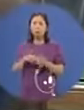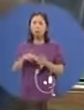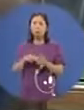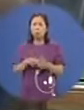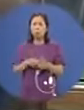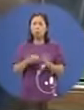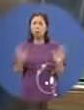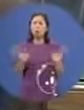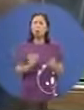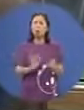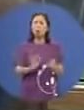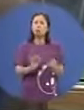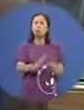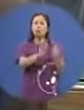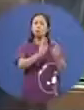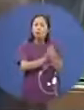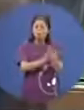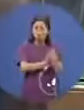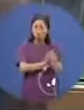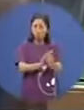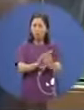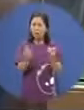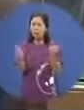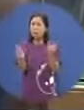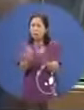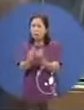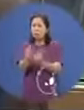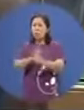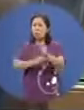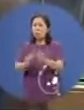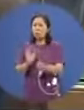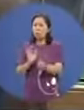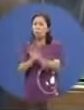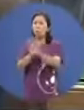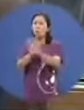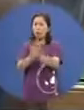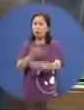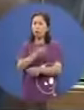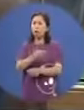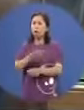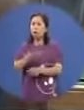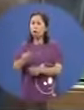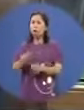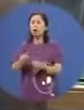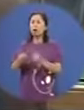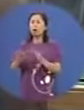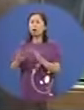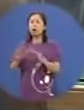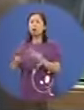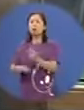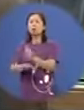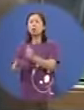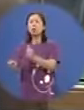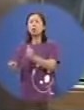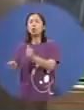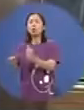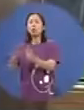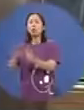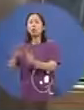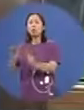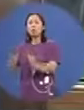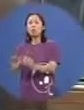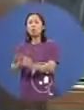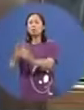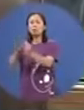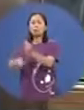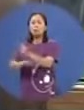あるいは婚活も応援しよう、 はい、 何のためにやってるかというと、子育て環境がね、和歌山は一番いいぐらいの県